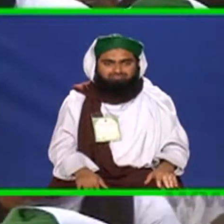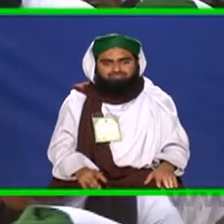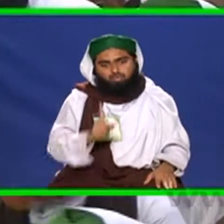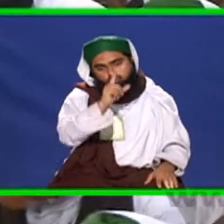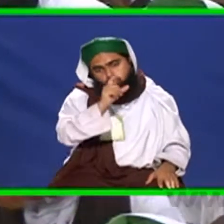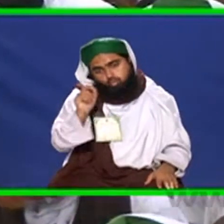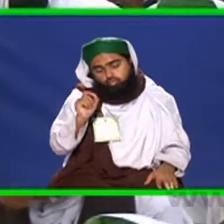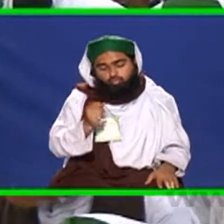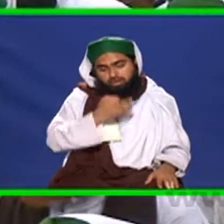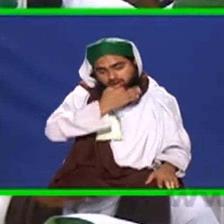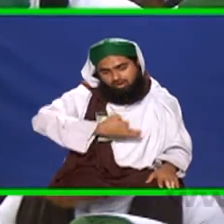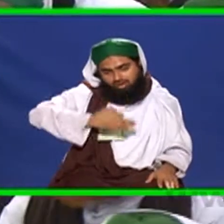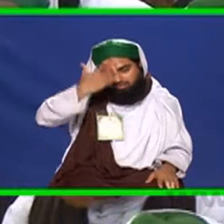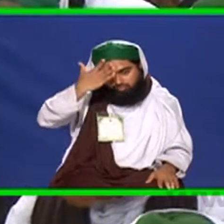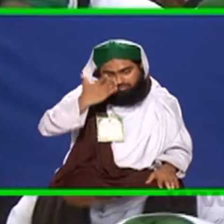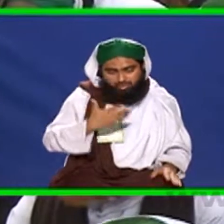में